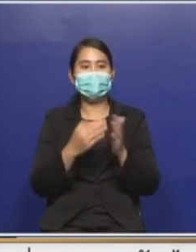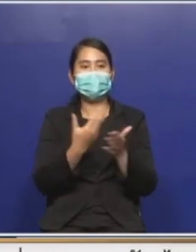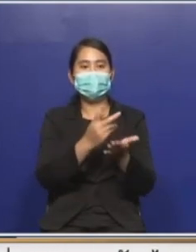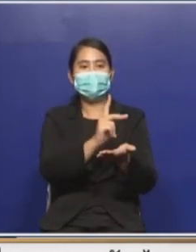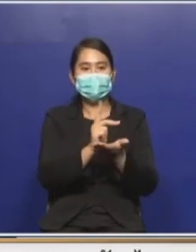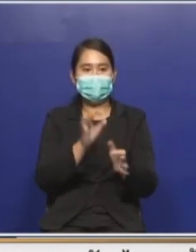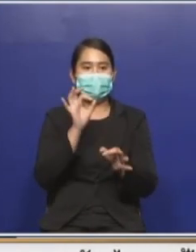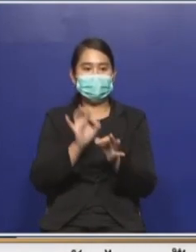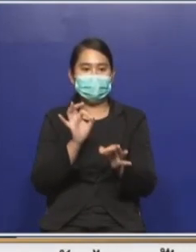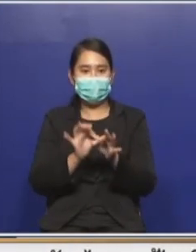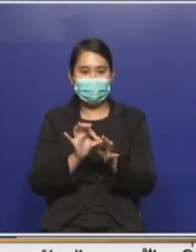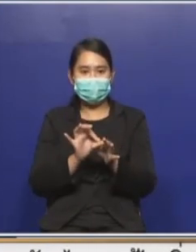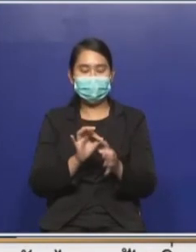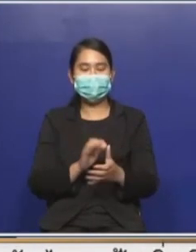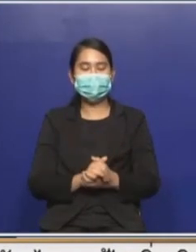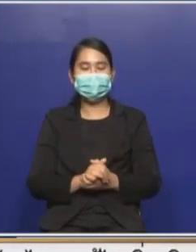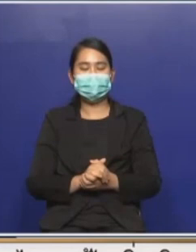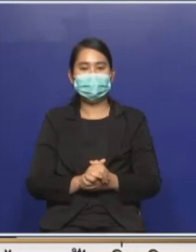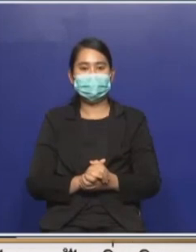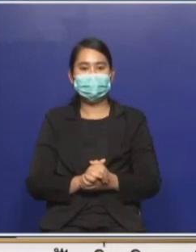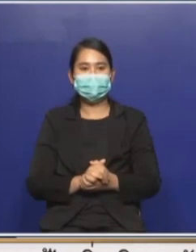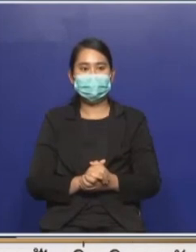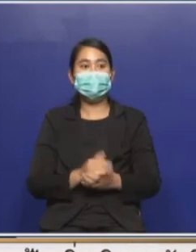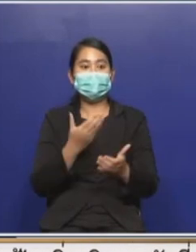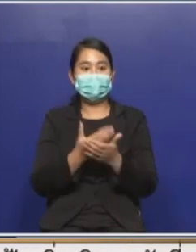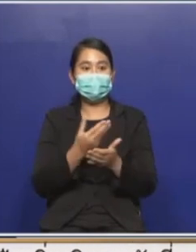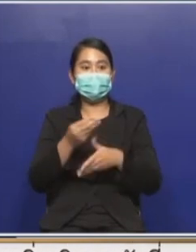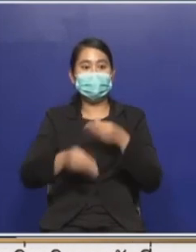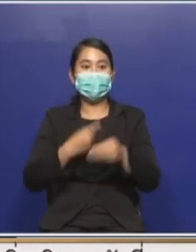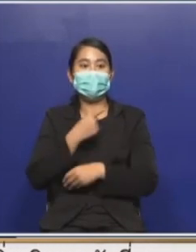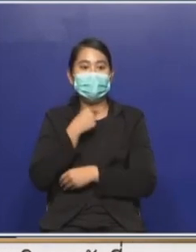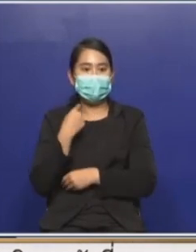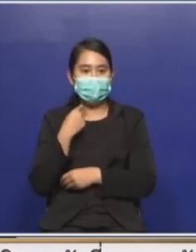ส.ขายขาดทุน